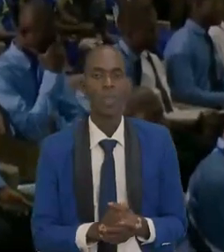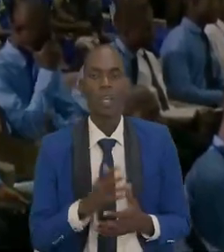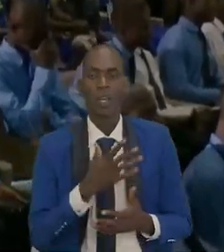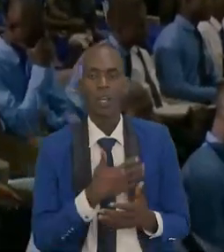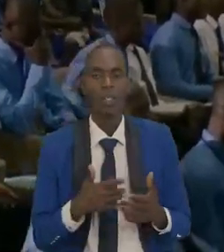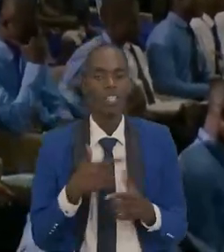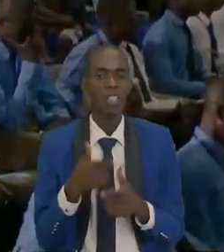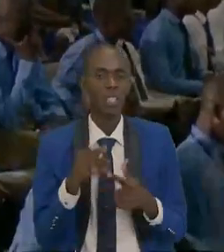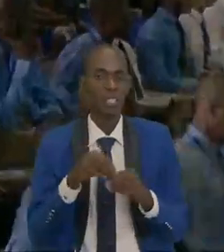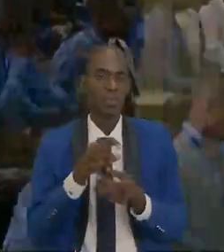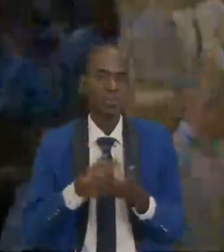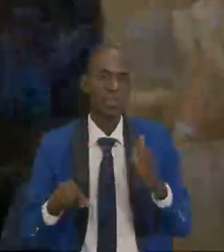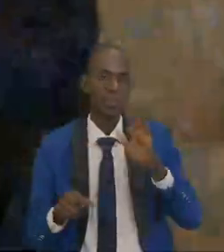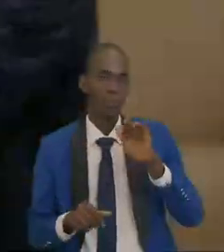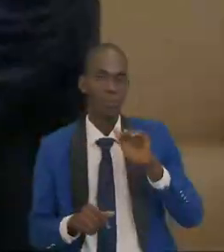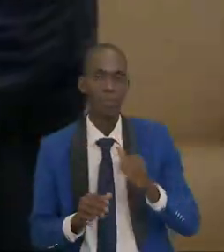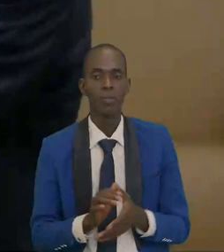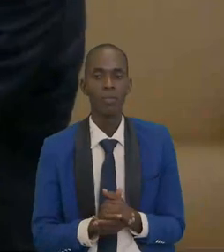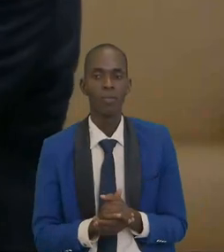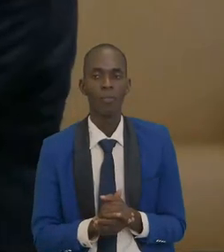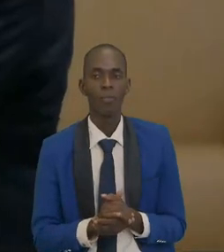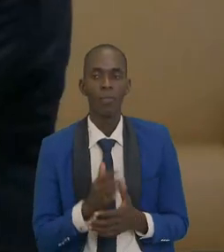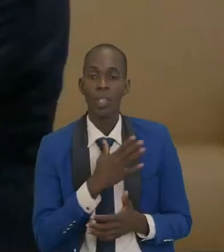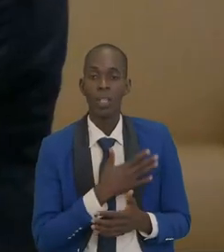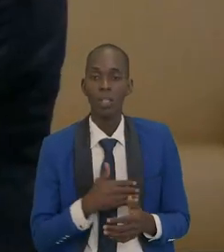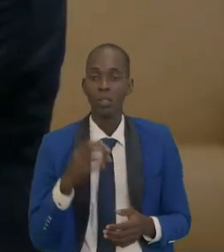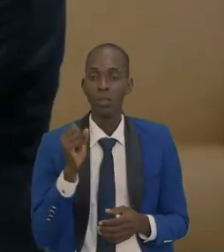Dans le verset 15.